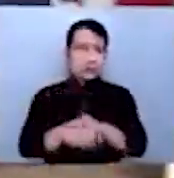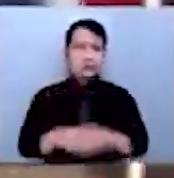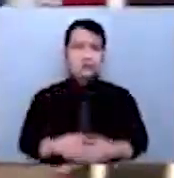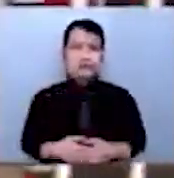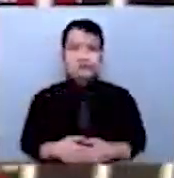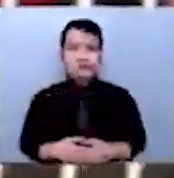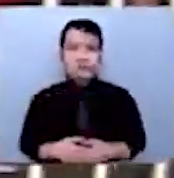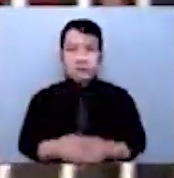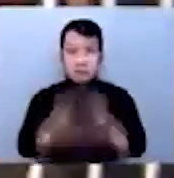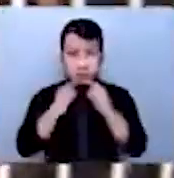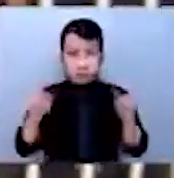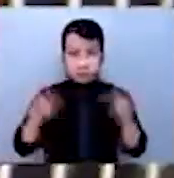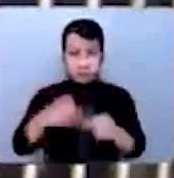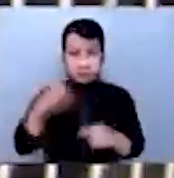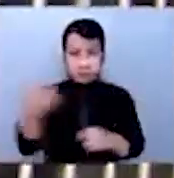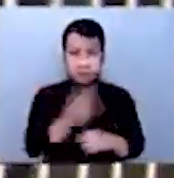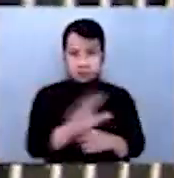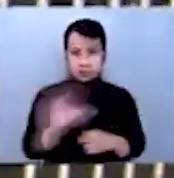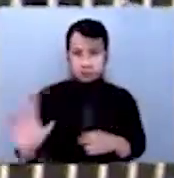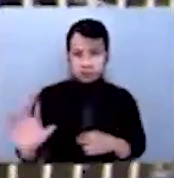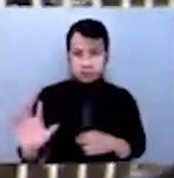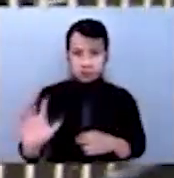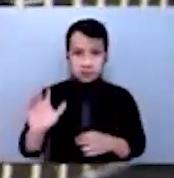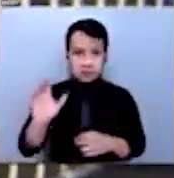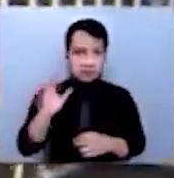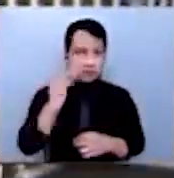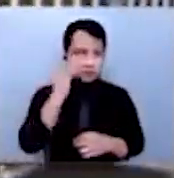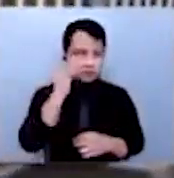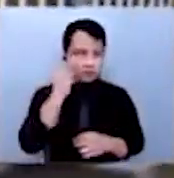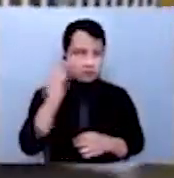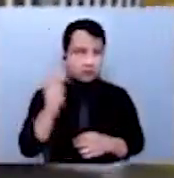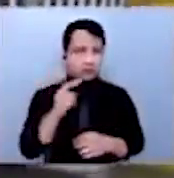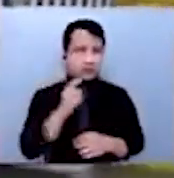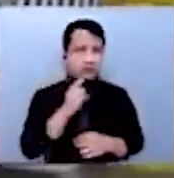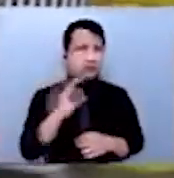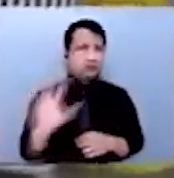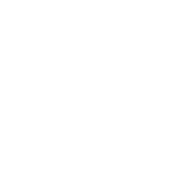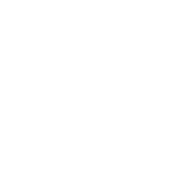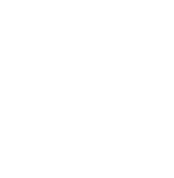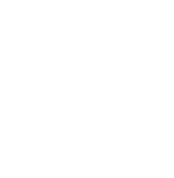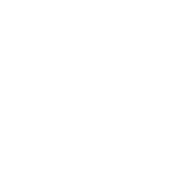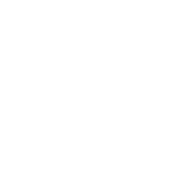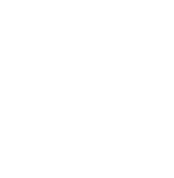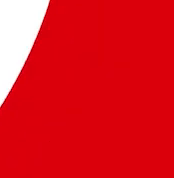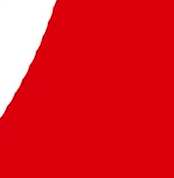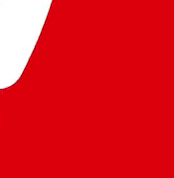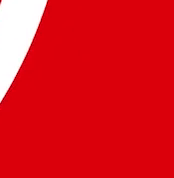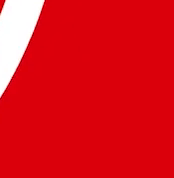Nagbabalita mula sa frontline, Mon Guaves, News 5!